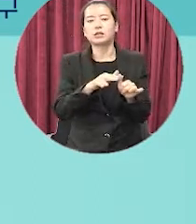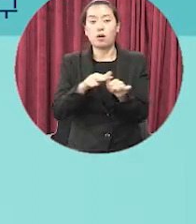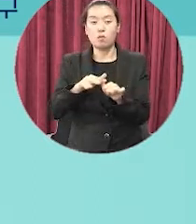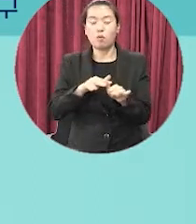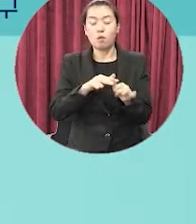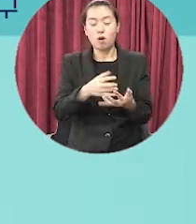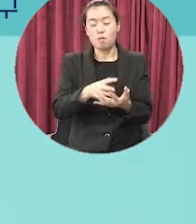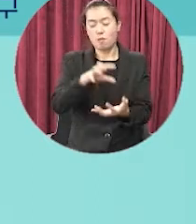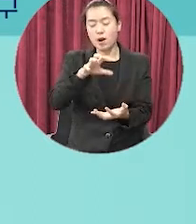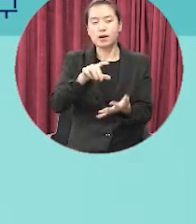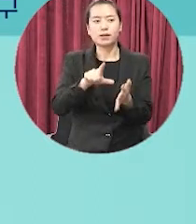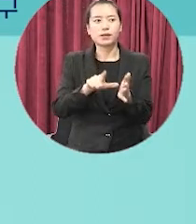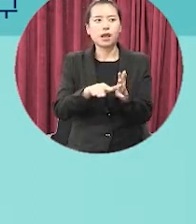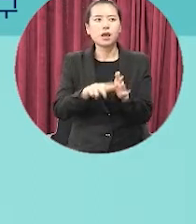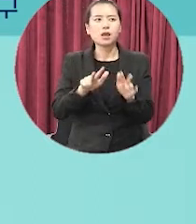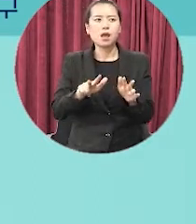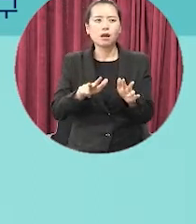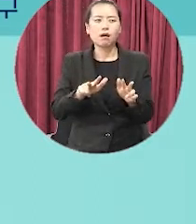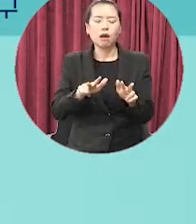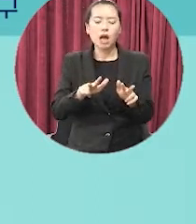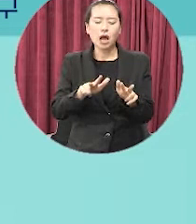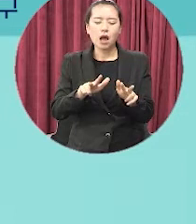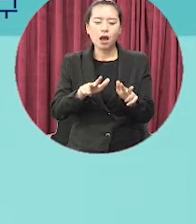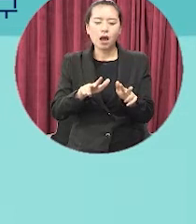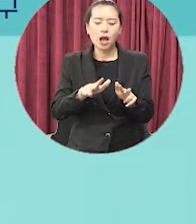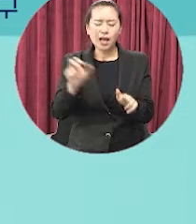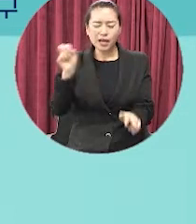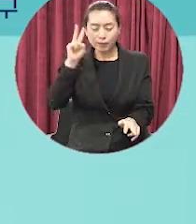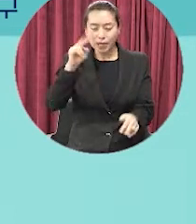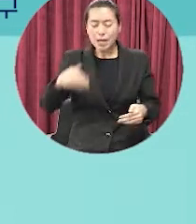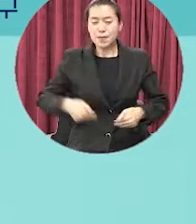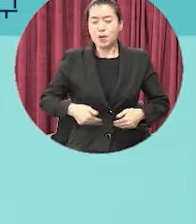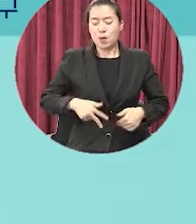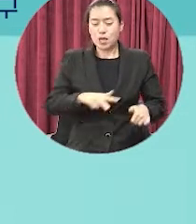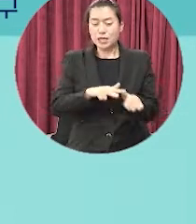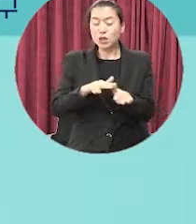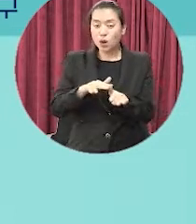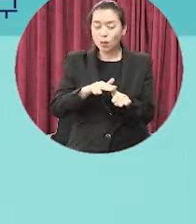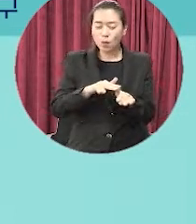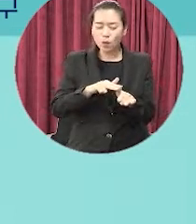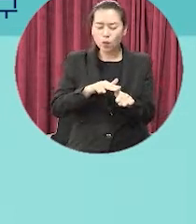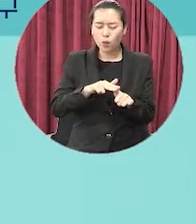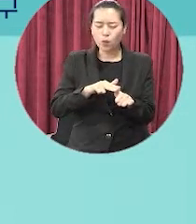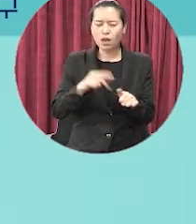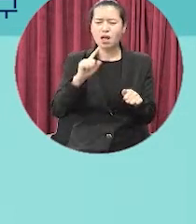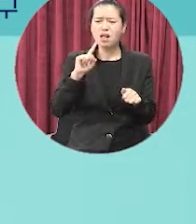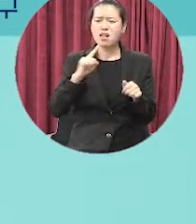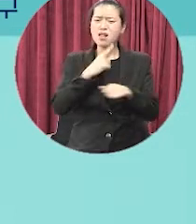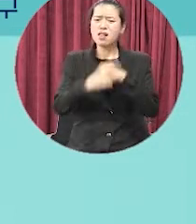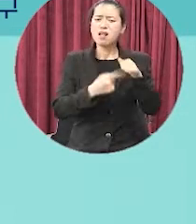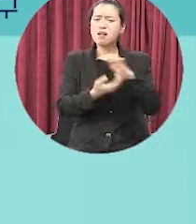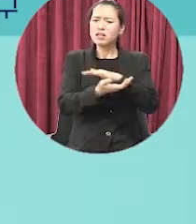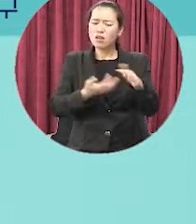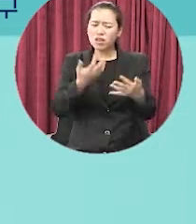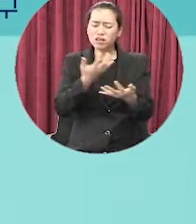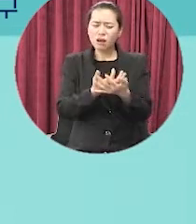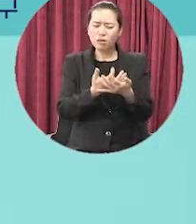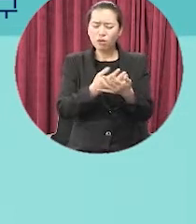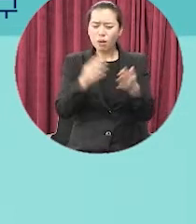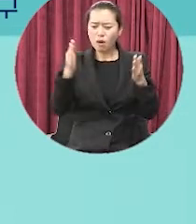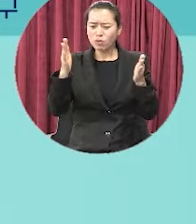같은 경우에 갑자기 씩 실시간으로 나 나타난 이건 데이터 같은데 필요한데 1년전에 변한 한거면 그 살리는 걸 알 수 없지